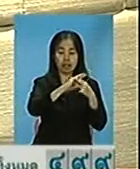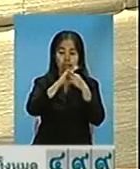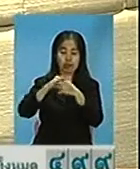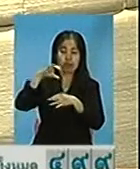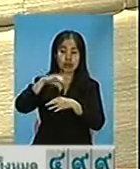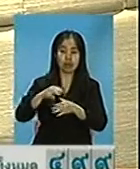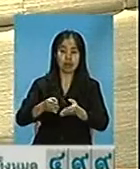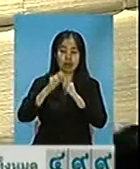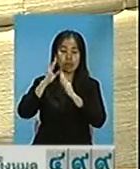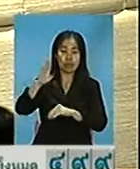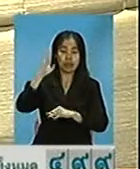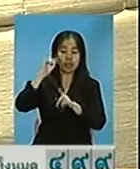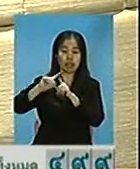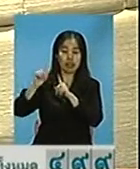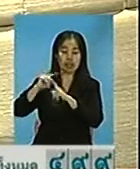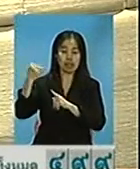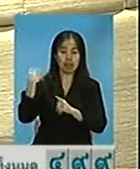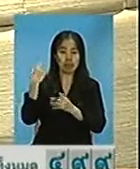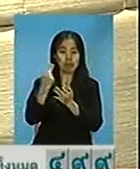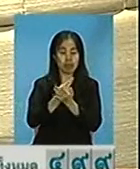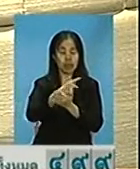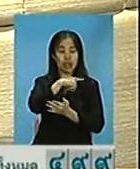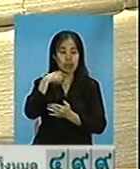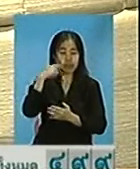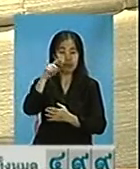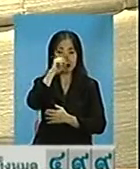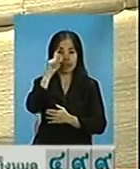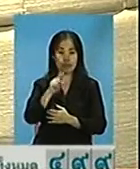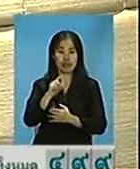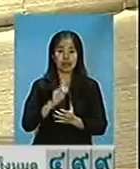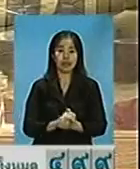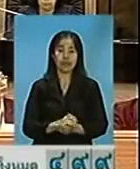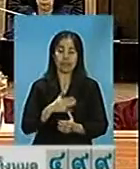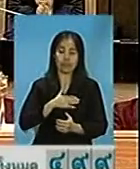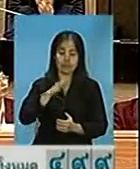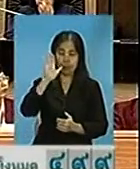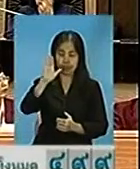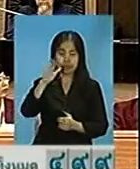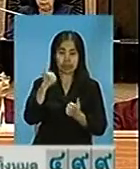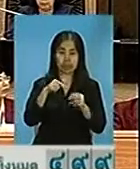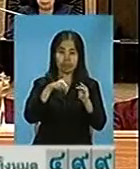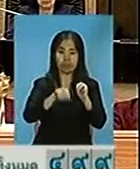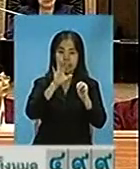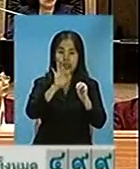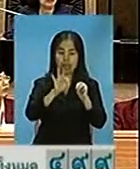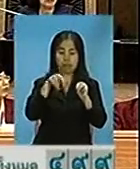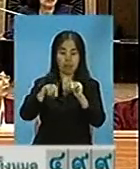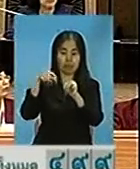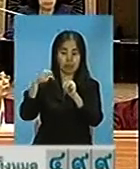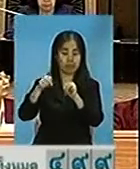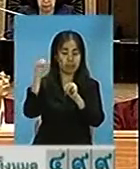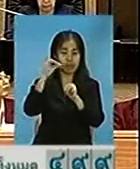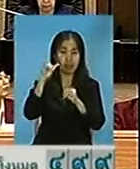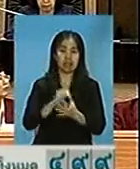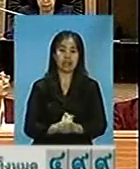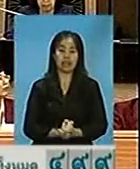ที่ผ่านมานี่มีกำไรหรือขาดทุน เดี๋ยวท่านวัชระอันนี้เรามาตรา9ยังไม่ถึงมาตรา10อ่ะเอามาตรา9 คร ับ ท่านประธานที่เคารพครับเพ